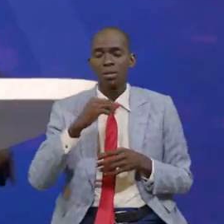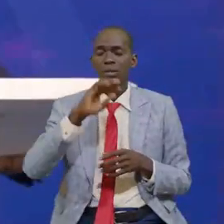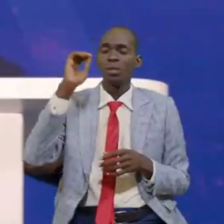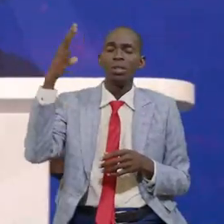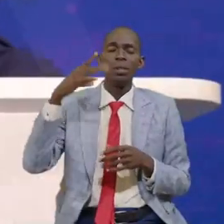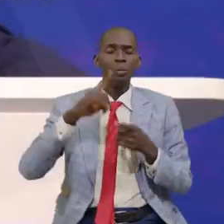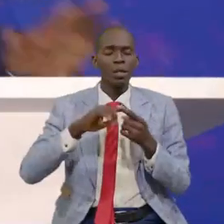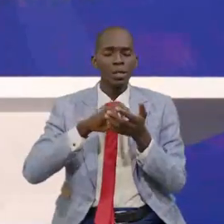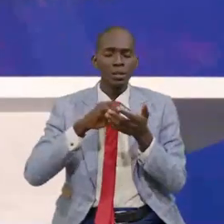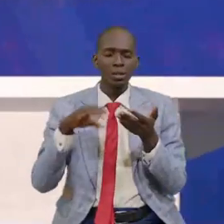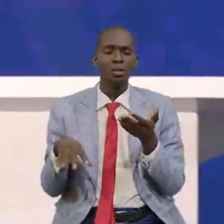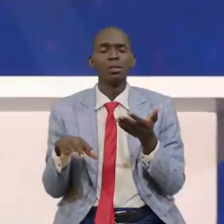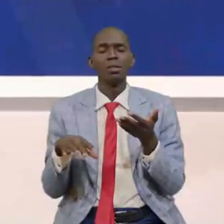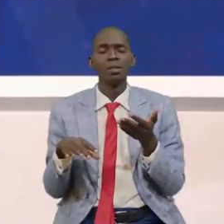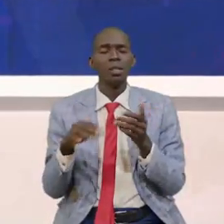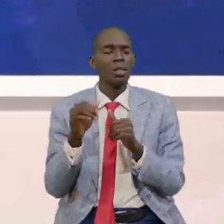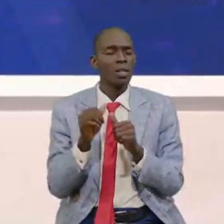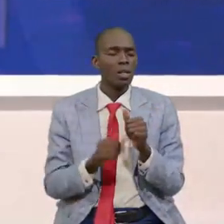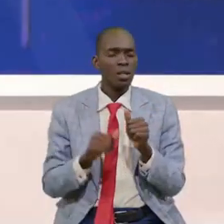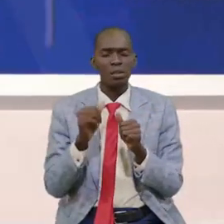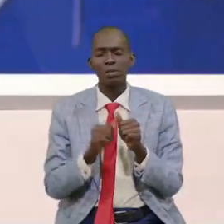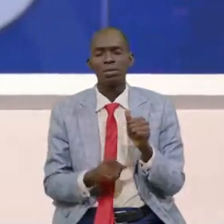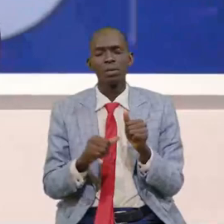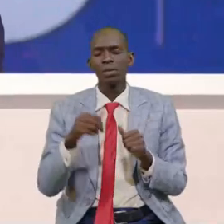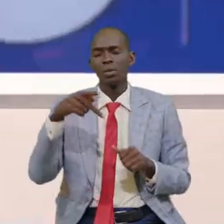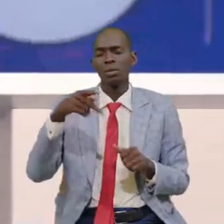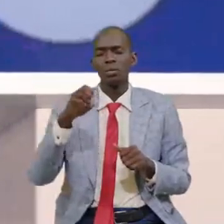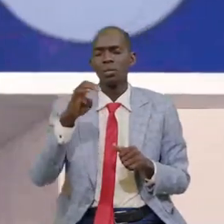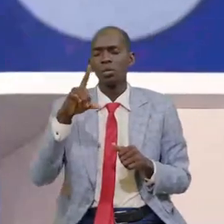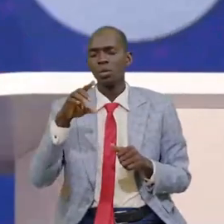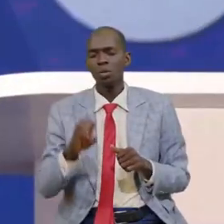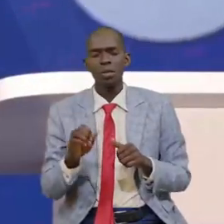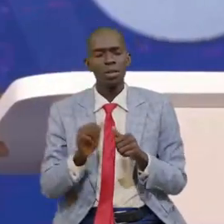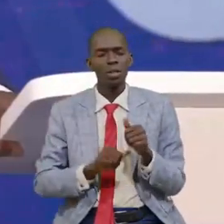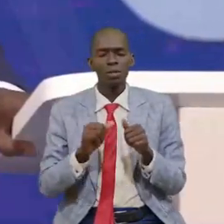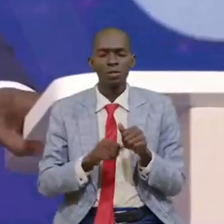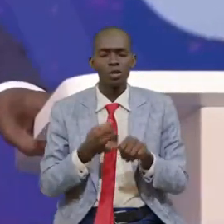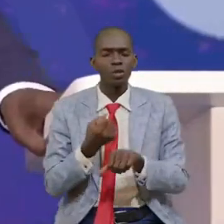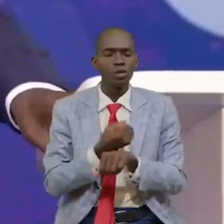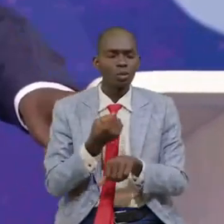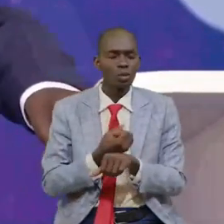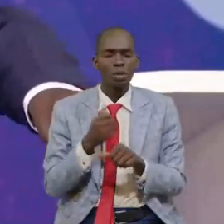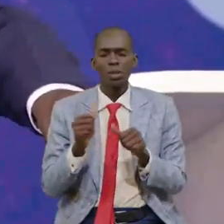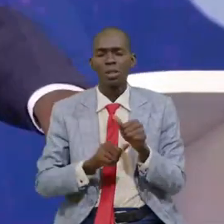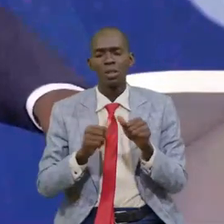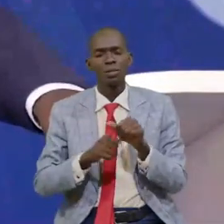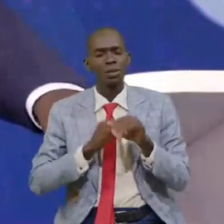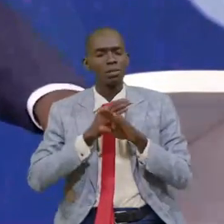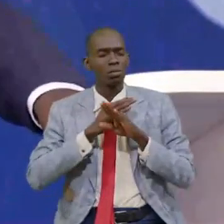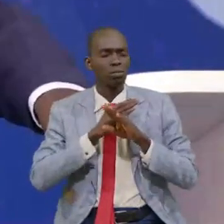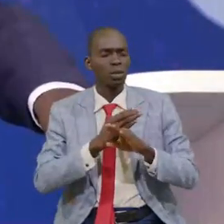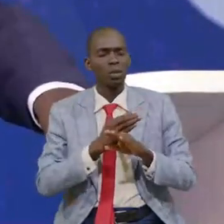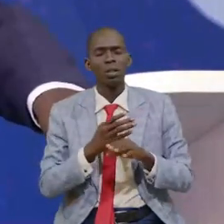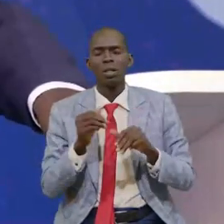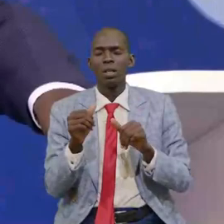La grâce pour ôter toute barrière, toute pierre, tout obstacle